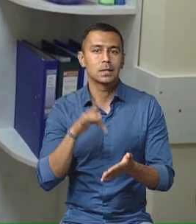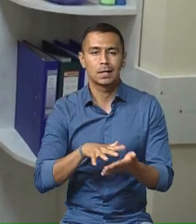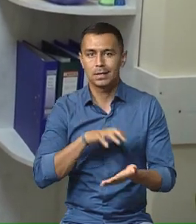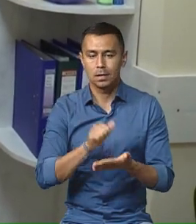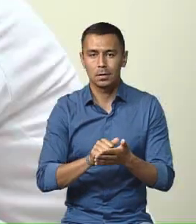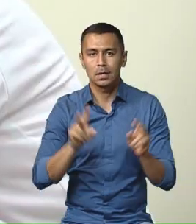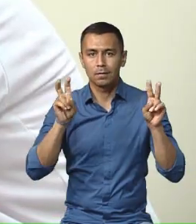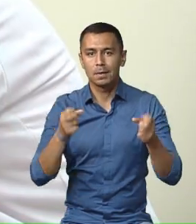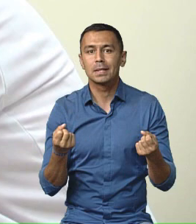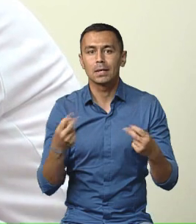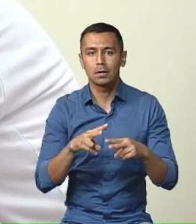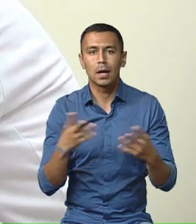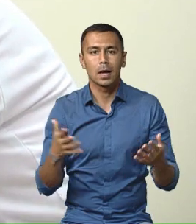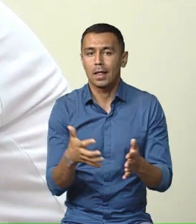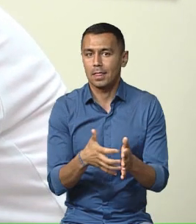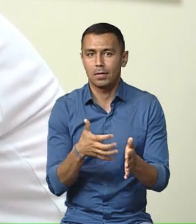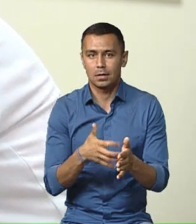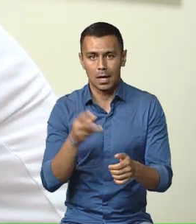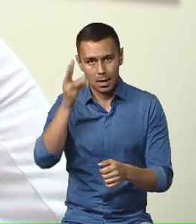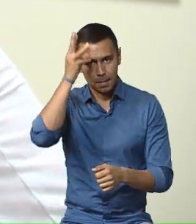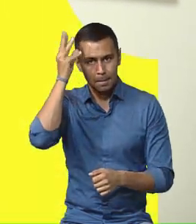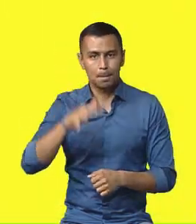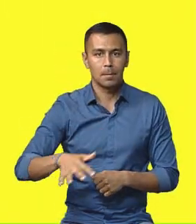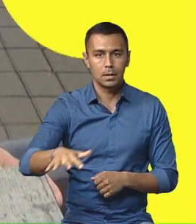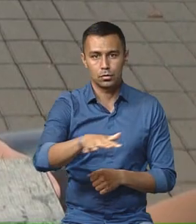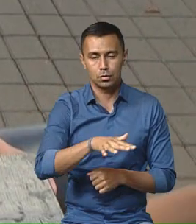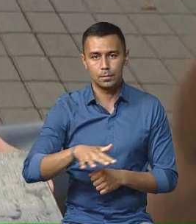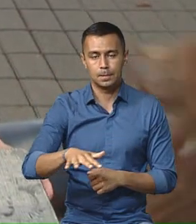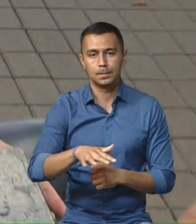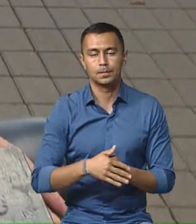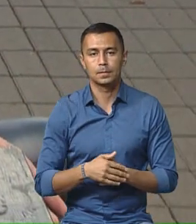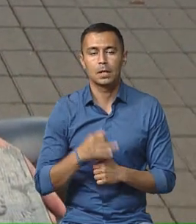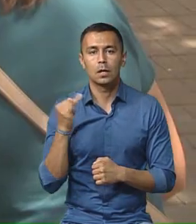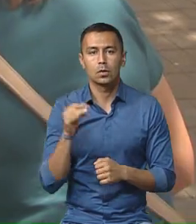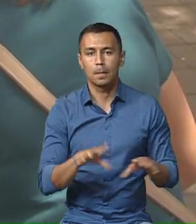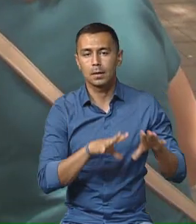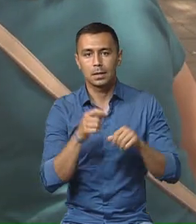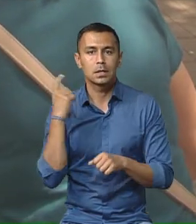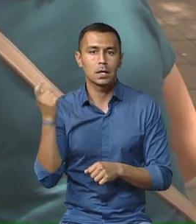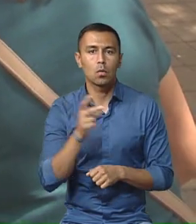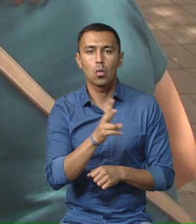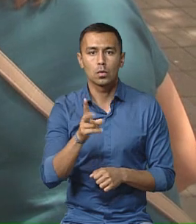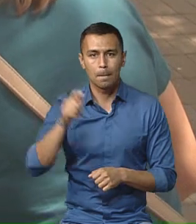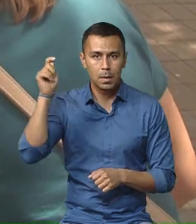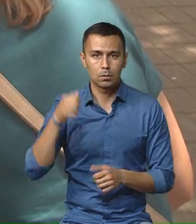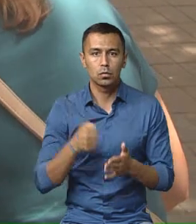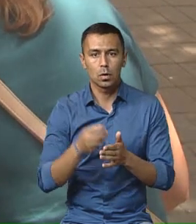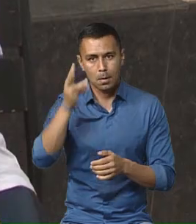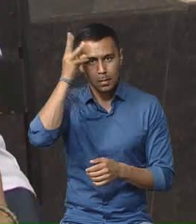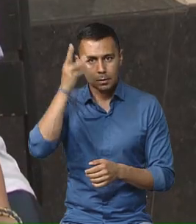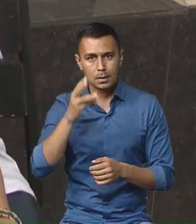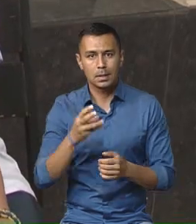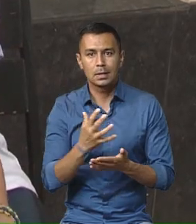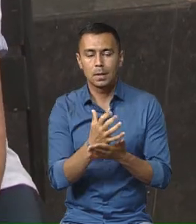зайнятості назвали спеціальності, яких не вистачає Хмельниччині. Історія переселенки з Харкова, котра переїхала до Хмельницького та